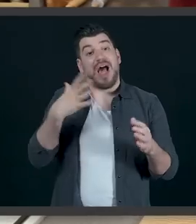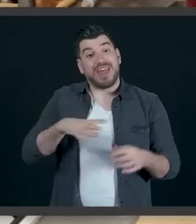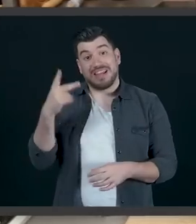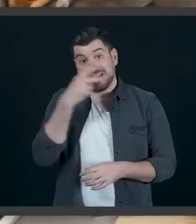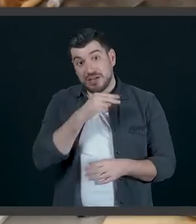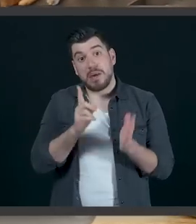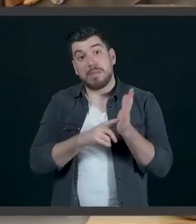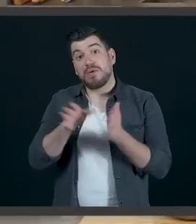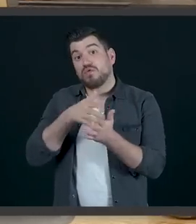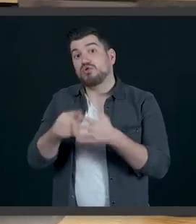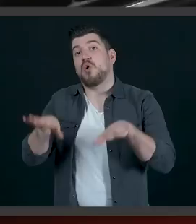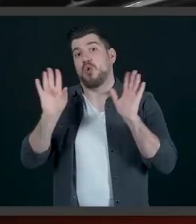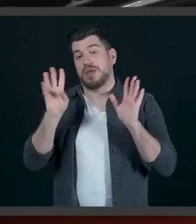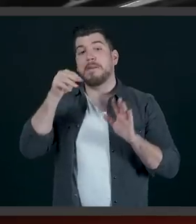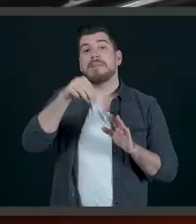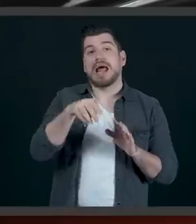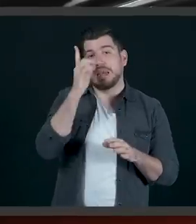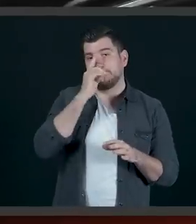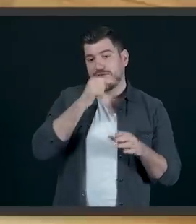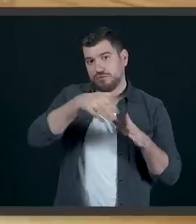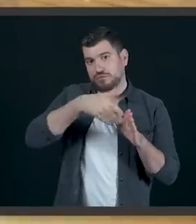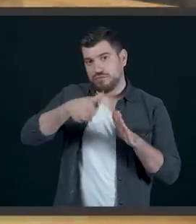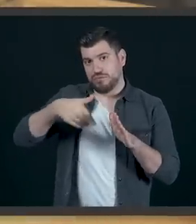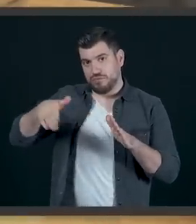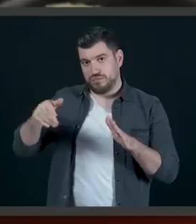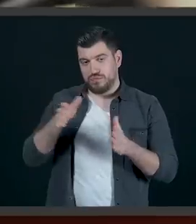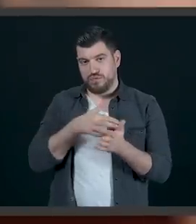νηστίσιμη. Θα ρίξω το μισό ζυμάρι μέσα.